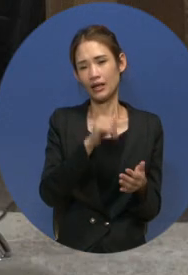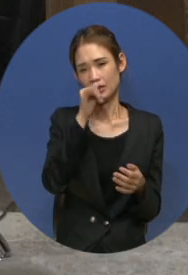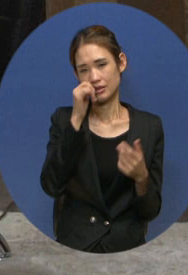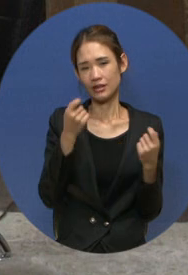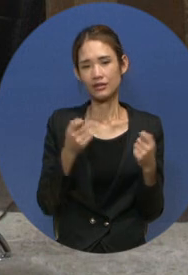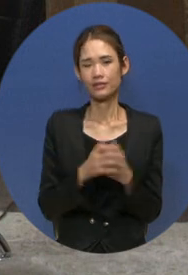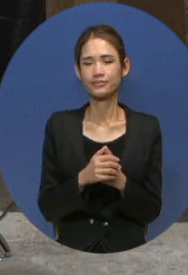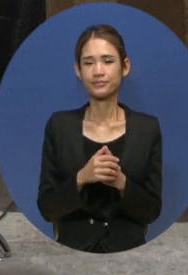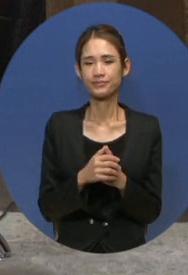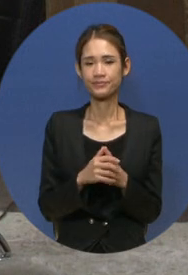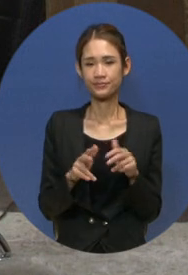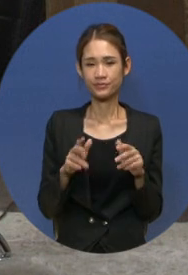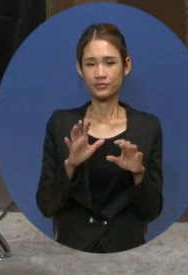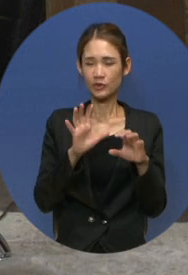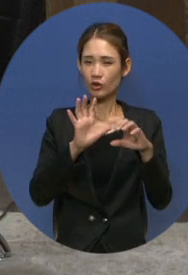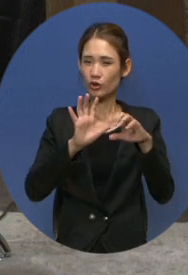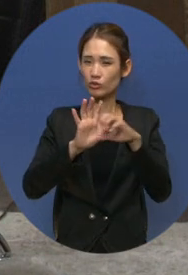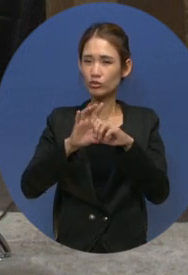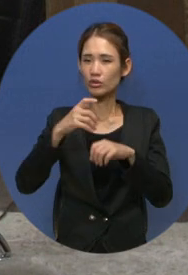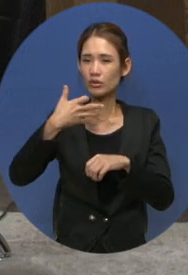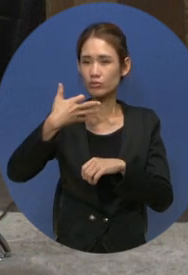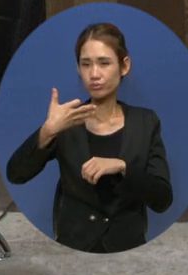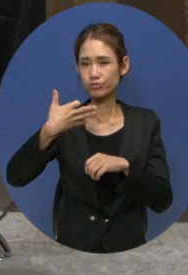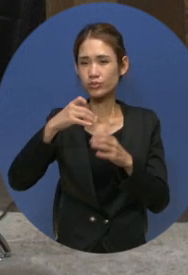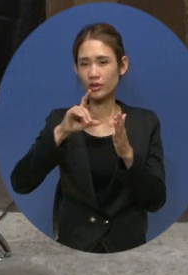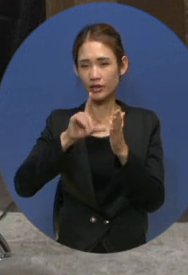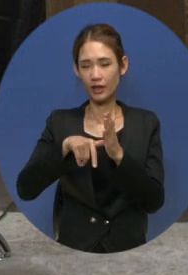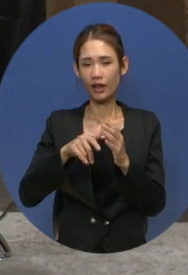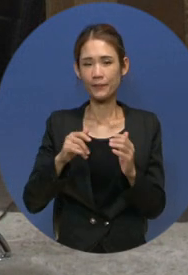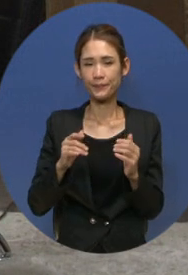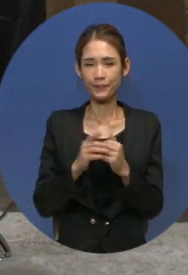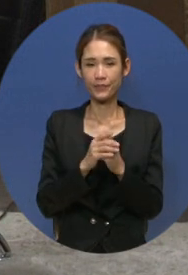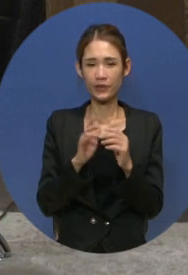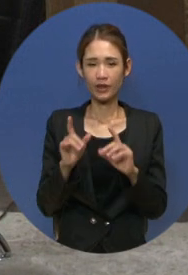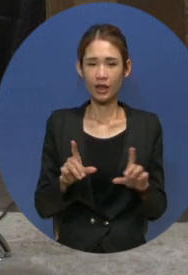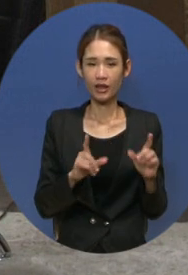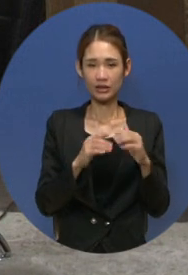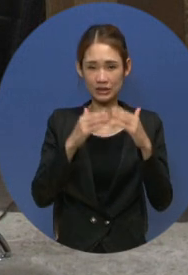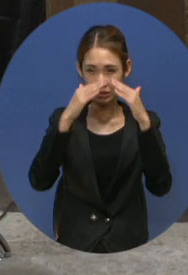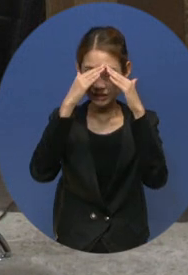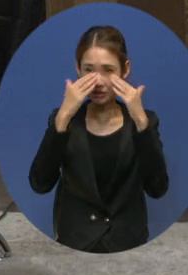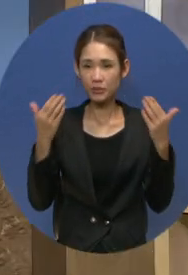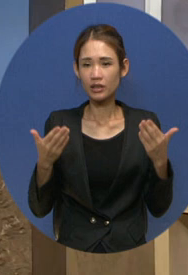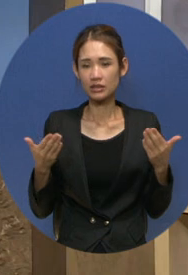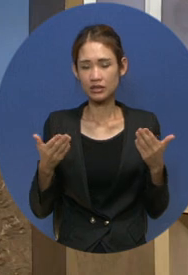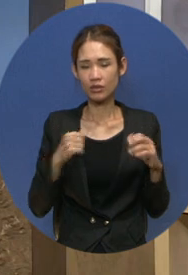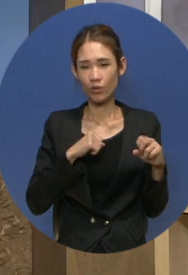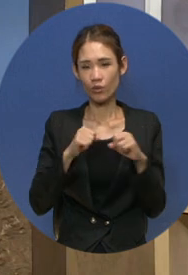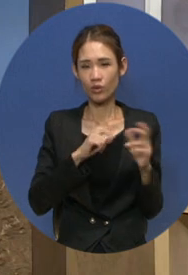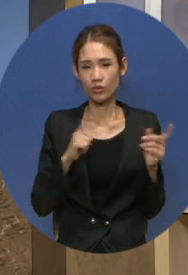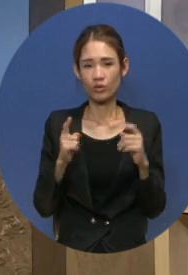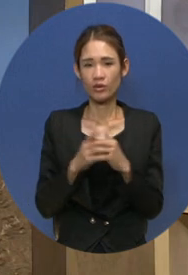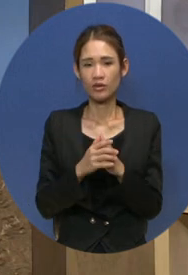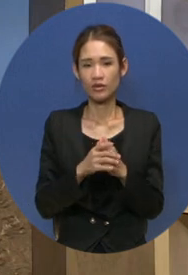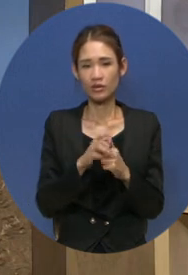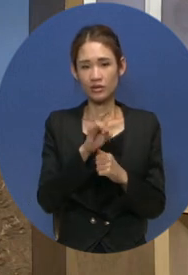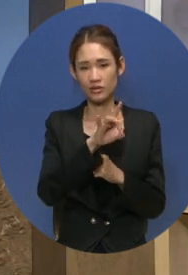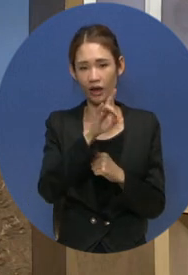그거죠. 지금 또 코로나19 이 시대에 접어들면서 재택근무가 또 활성화되고 하면서 각자의